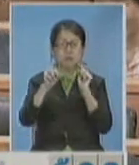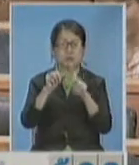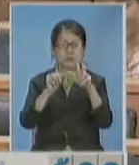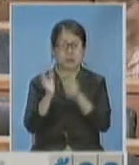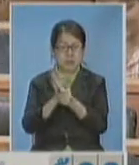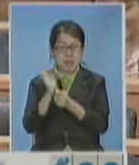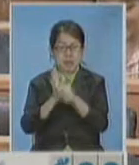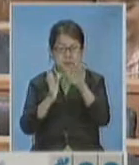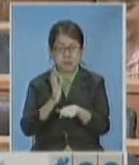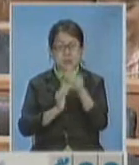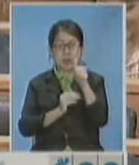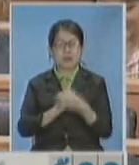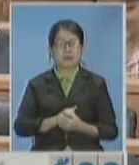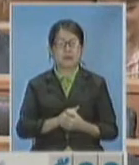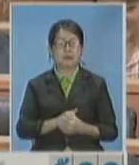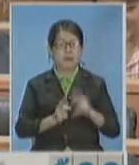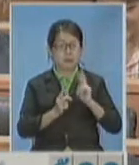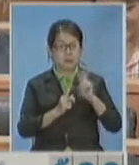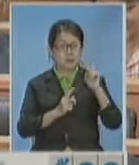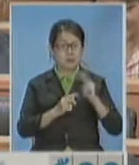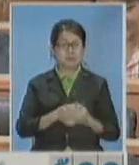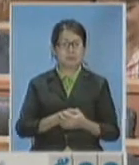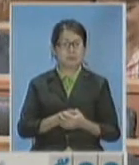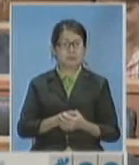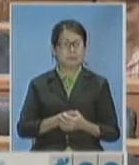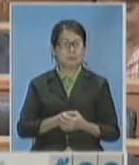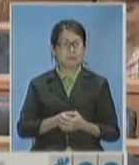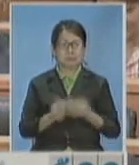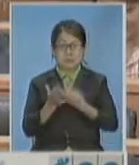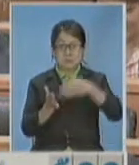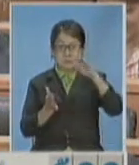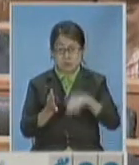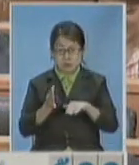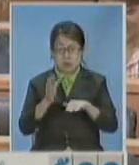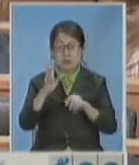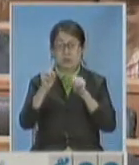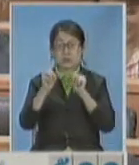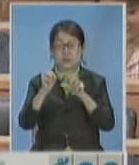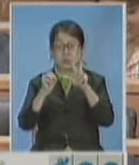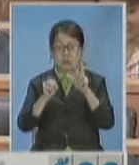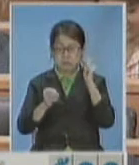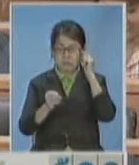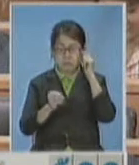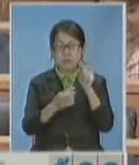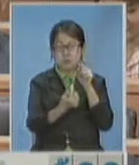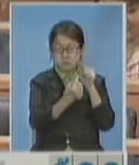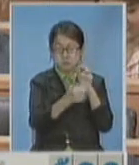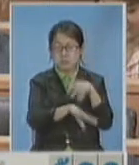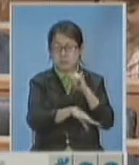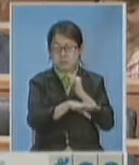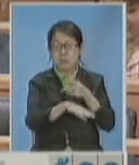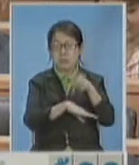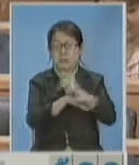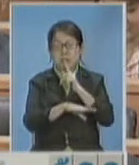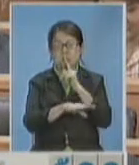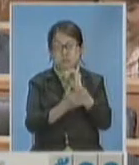3เรื่องที่2ครับการปรับลดมาตรา3ผมเองเห็นคล้อยกับท่านประธานในประเด็